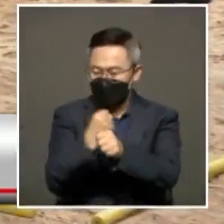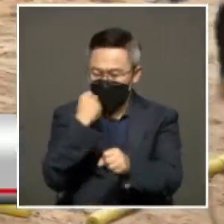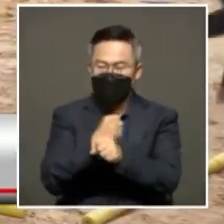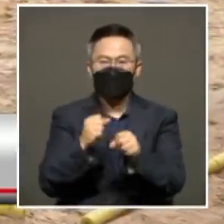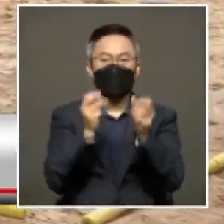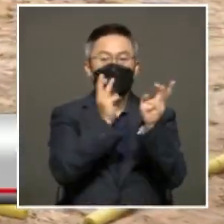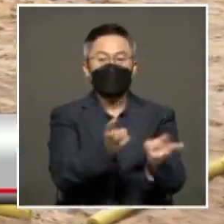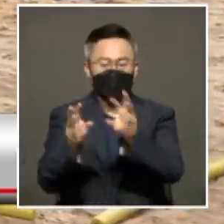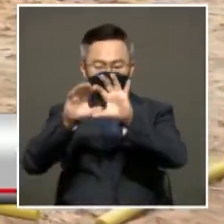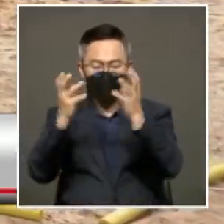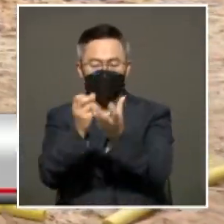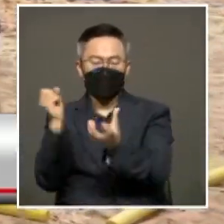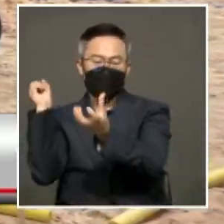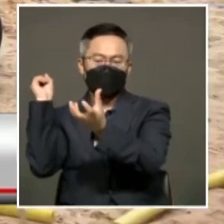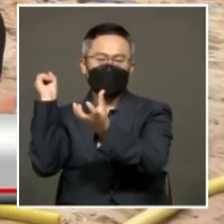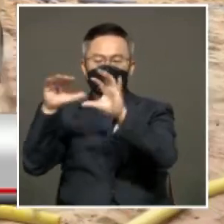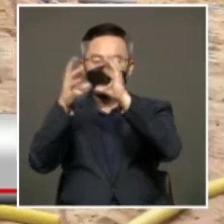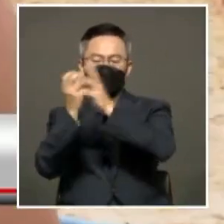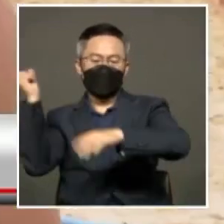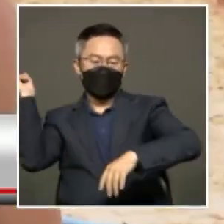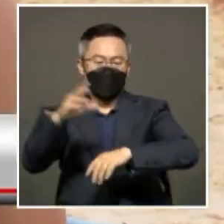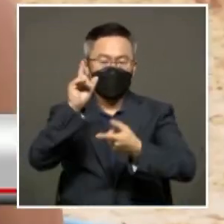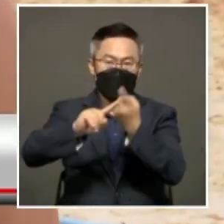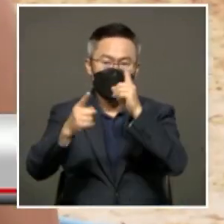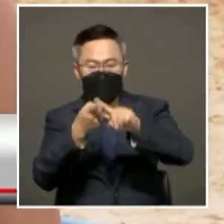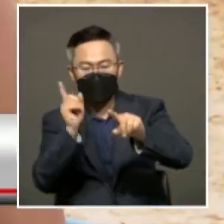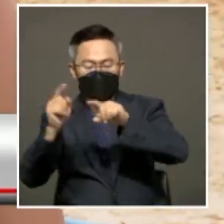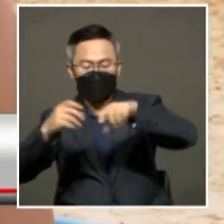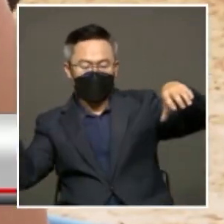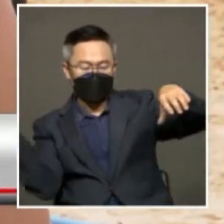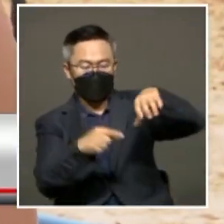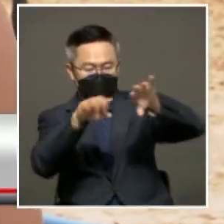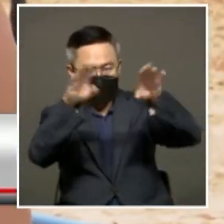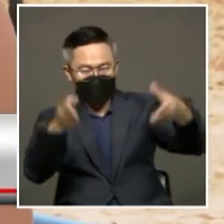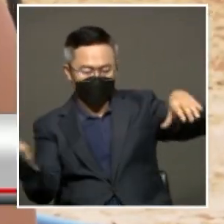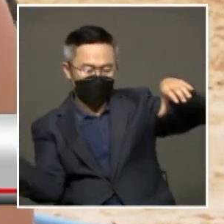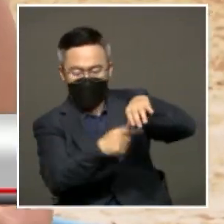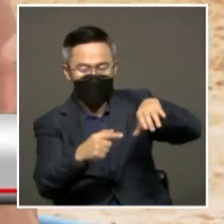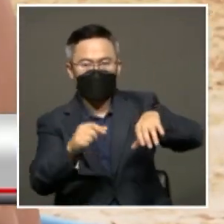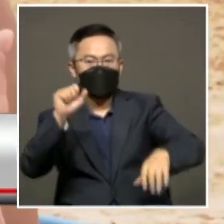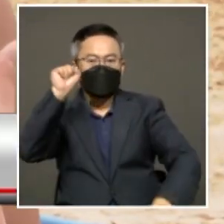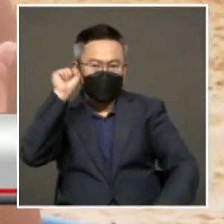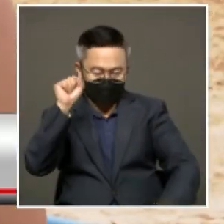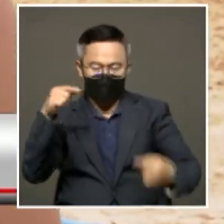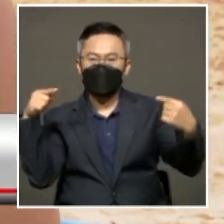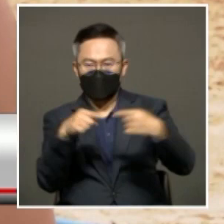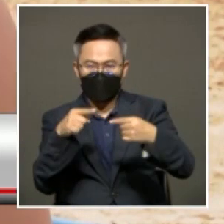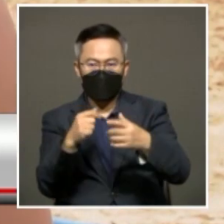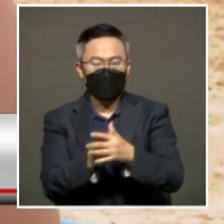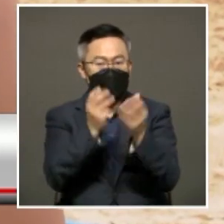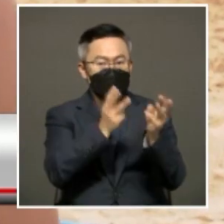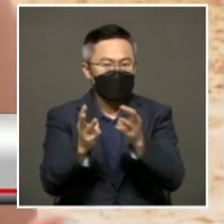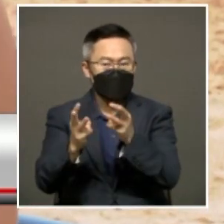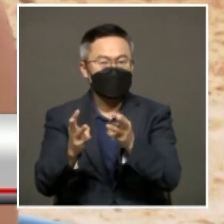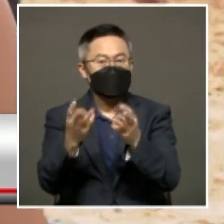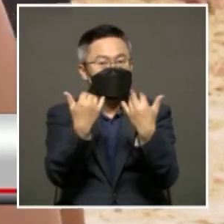อลการจ่ายบอลไม่ว่าการหมุนยิงอะไรอย่างเงี้ยค่ะจะต้องชัวร์กว่าเราวิธีการเล่นอะไรอย่างเงี้ยค่ะคือเราจะต้องคิดเราจะต้องแบบ